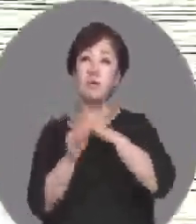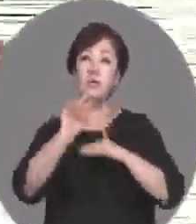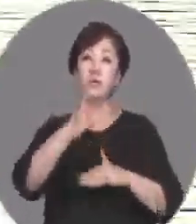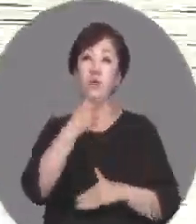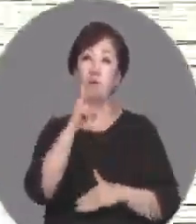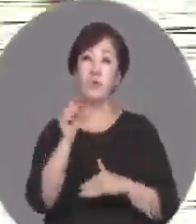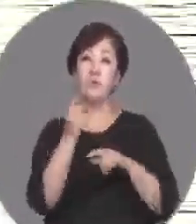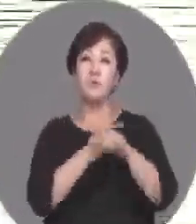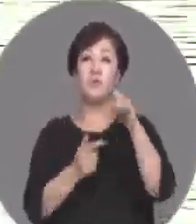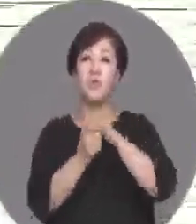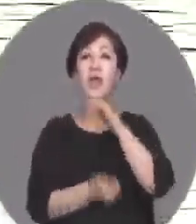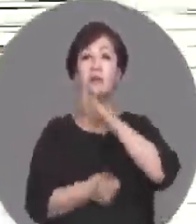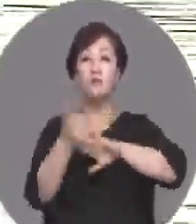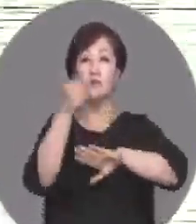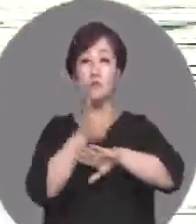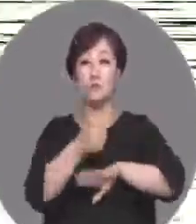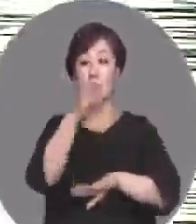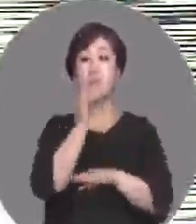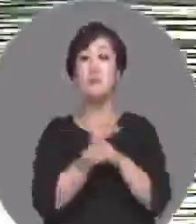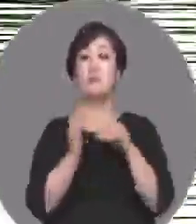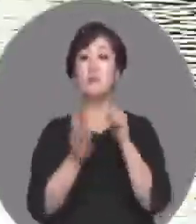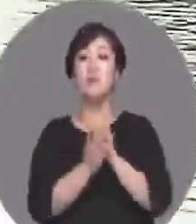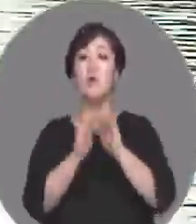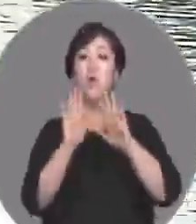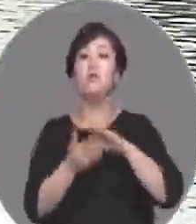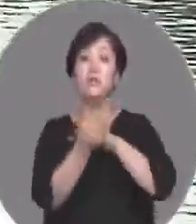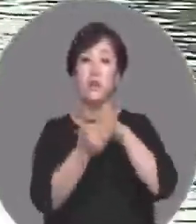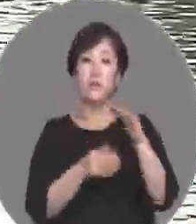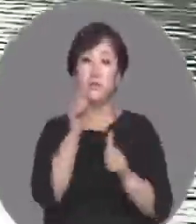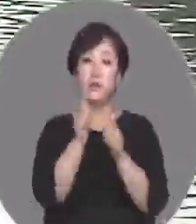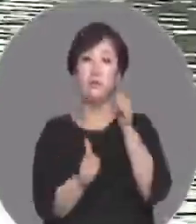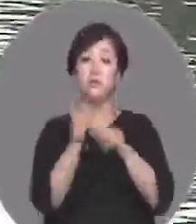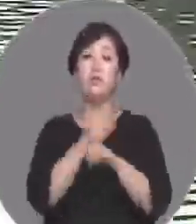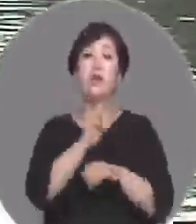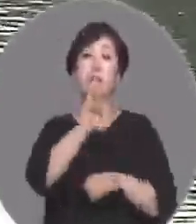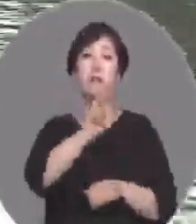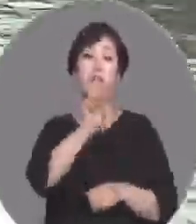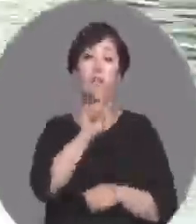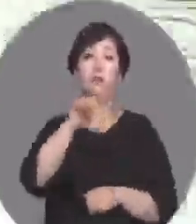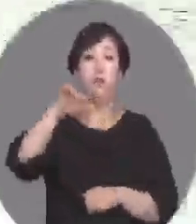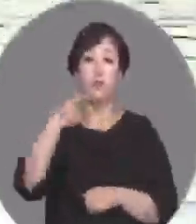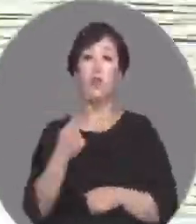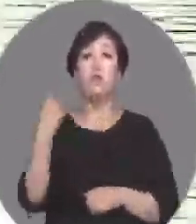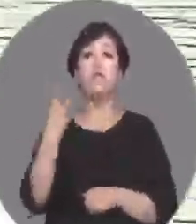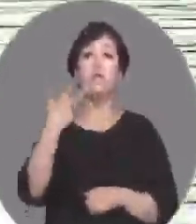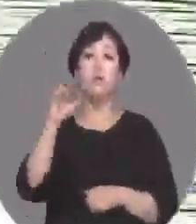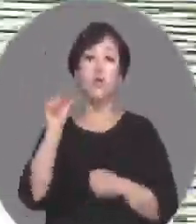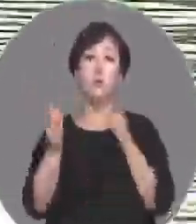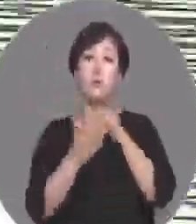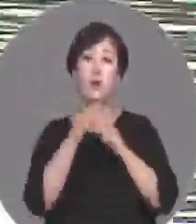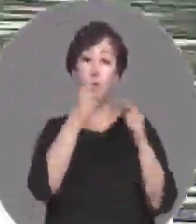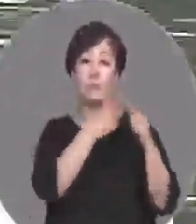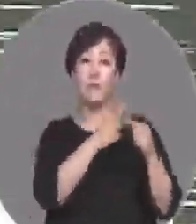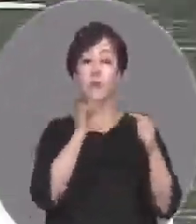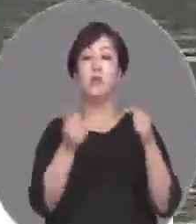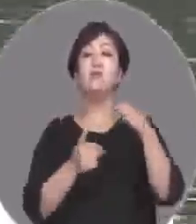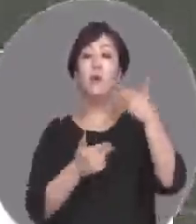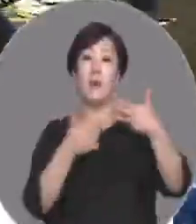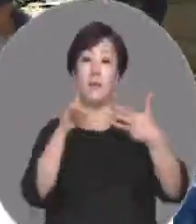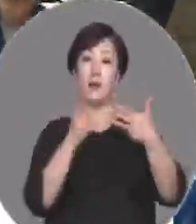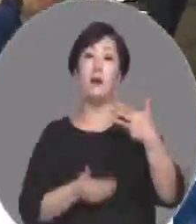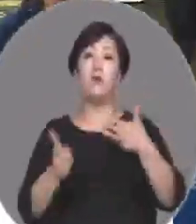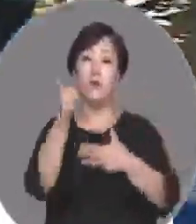준결승에 올랐습니다. 조광희는 오늘 예선전에서 35초 758로 조 3위를 기록해 8강에